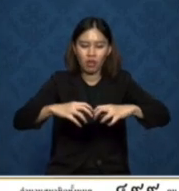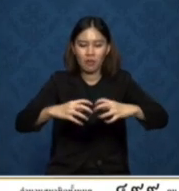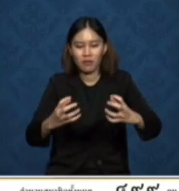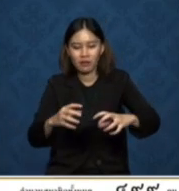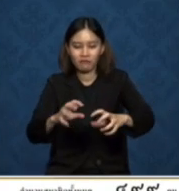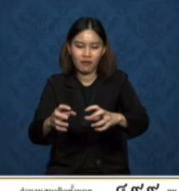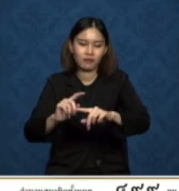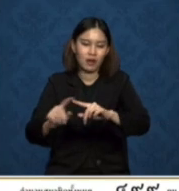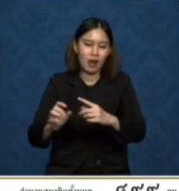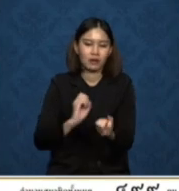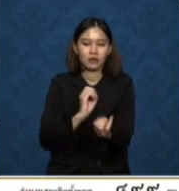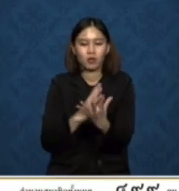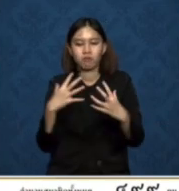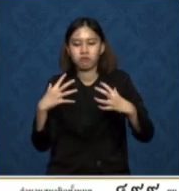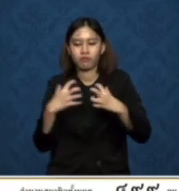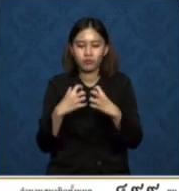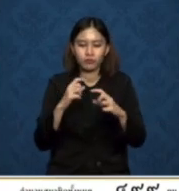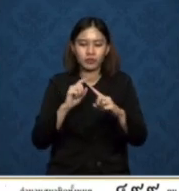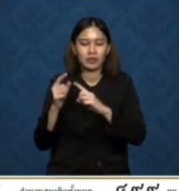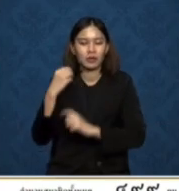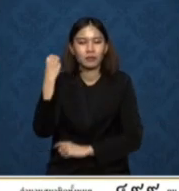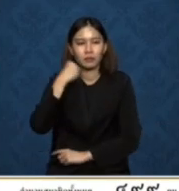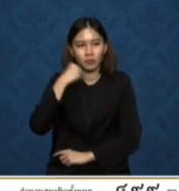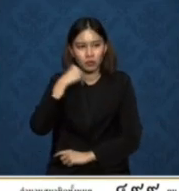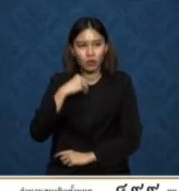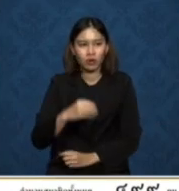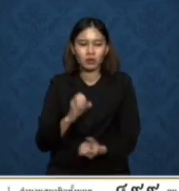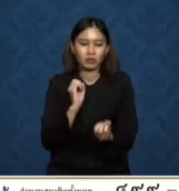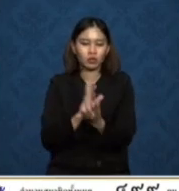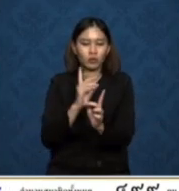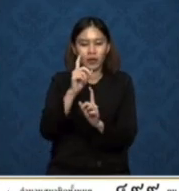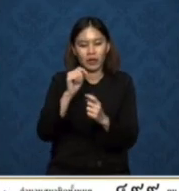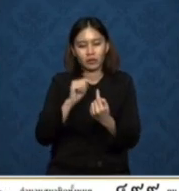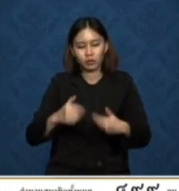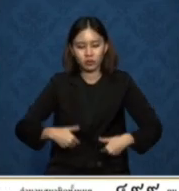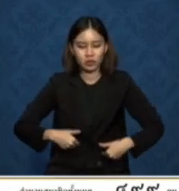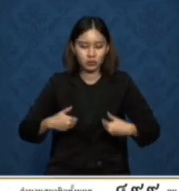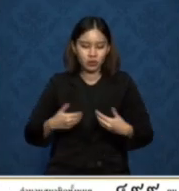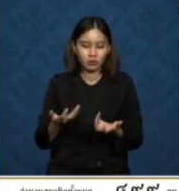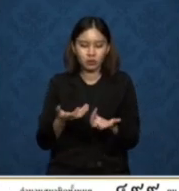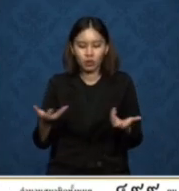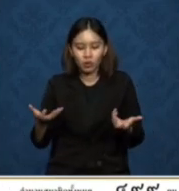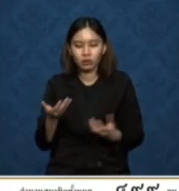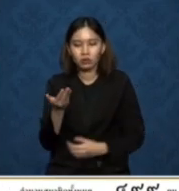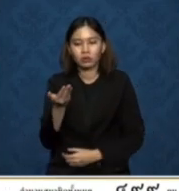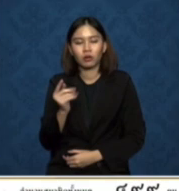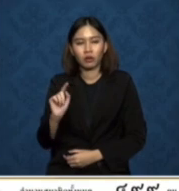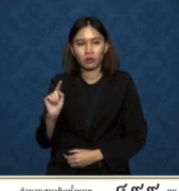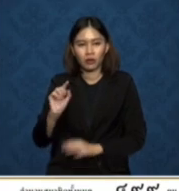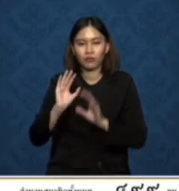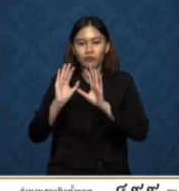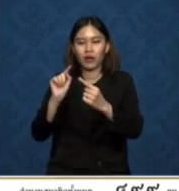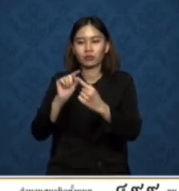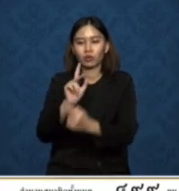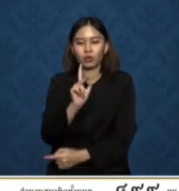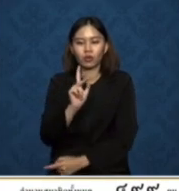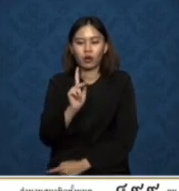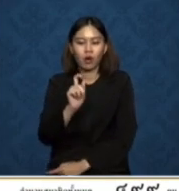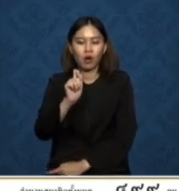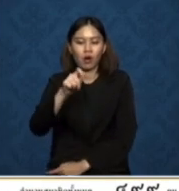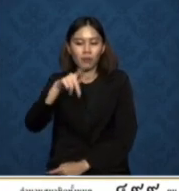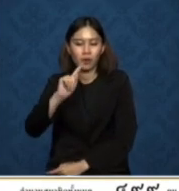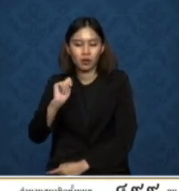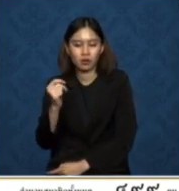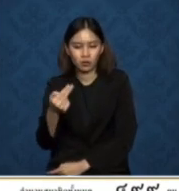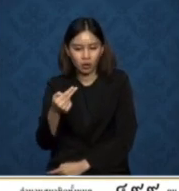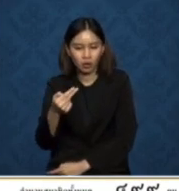าง ทำให้เกิดอุบัิเหตุ่อยครั้งเป็นอัตรายต่อชีวิตและทรัสินจึขอนำเรีน ไปยักมส่งเสริมการปกคองท้